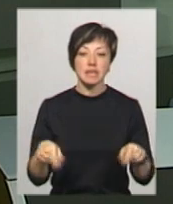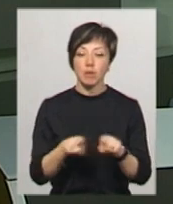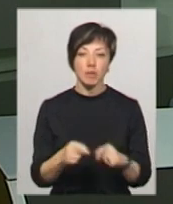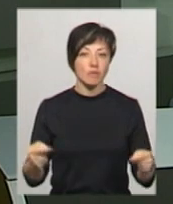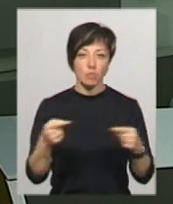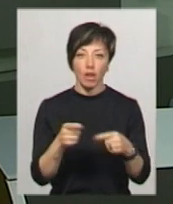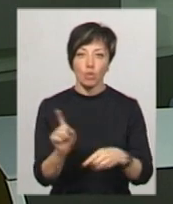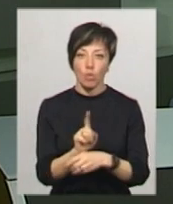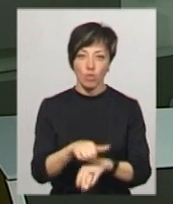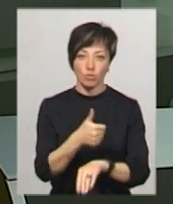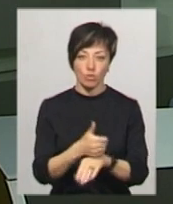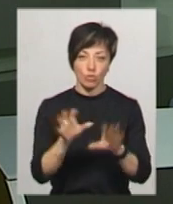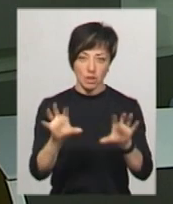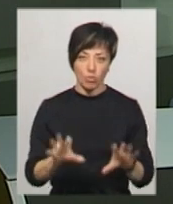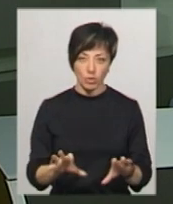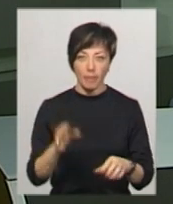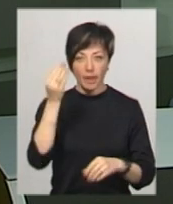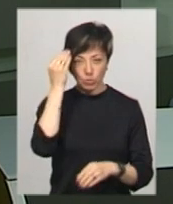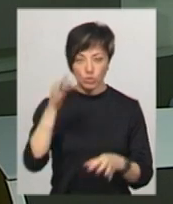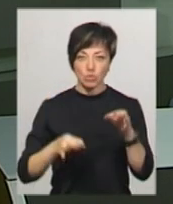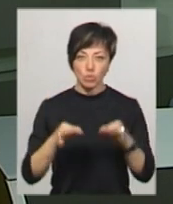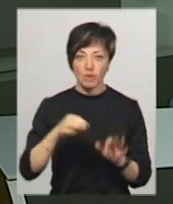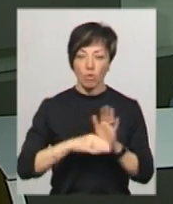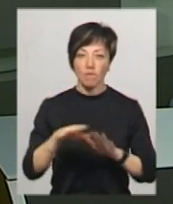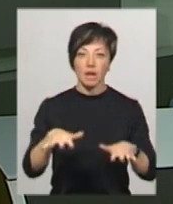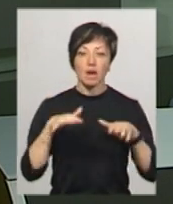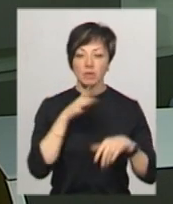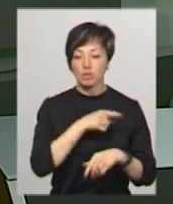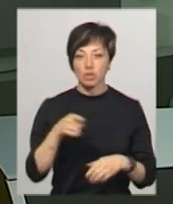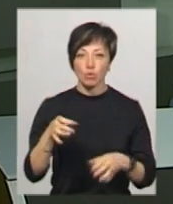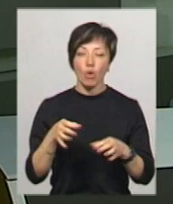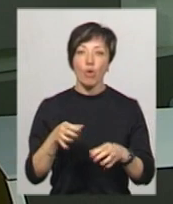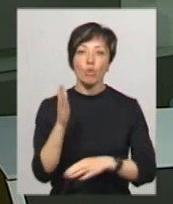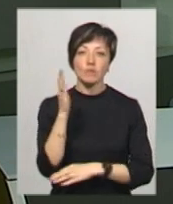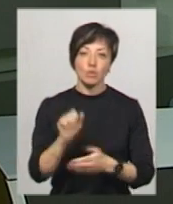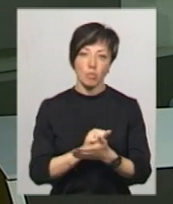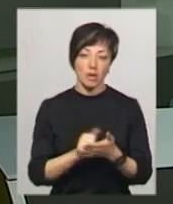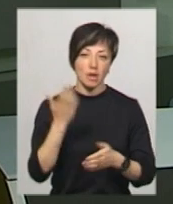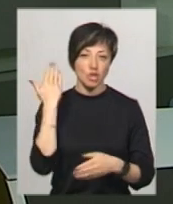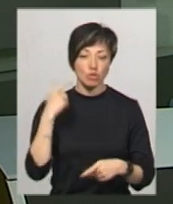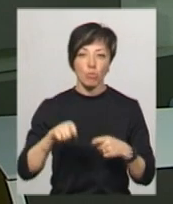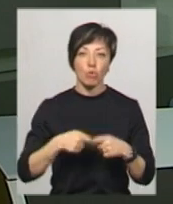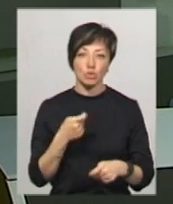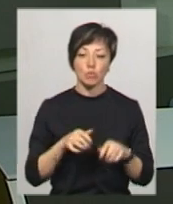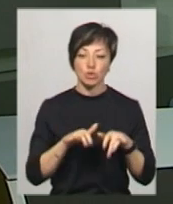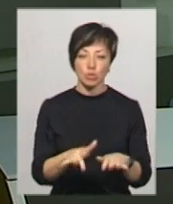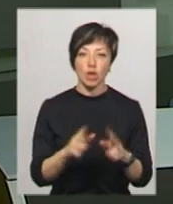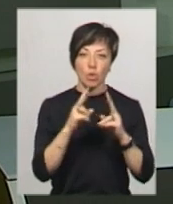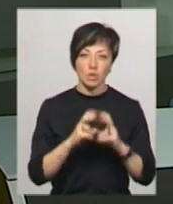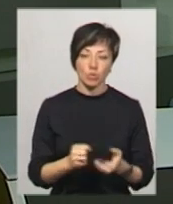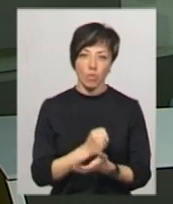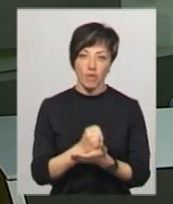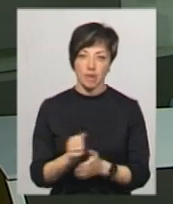відповідає нормам основного закону. На думку суддів, Верховна Рада під час голосування за документ порушила процедури розгляду та ухвалення.